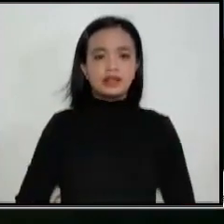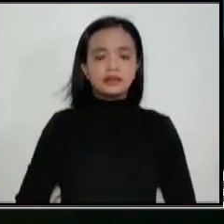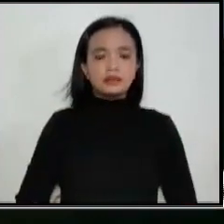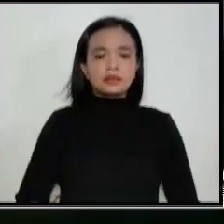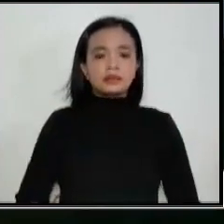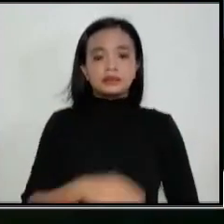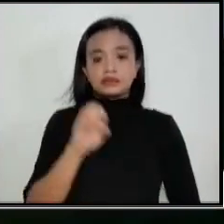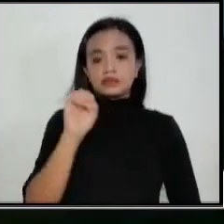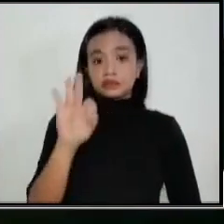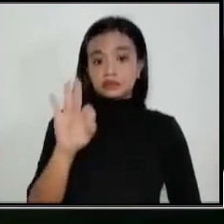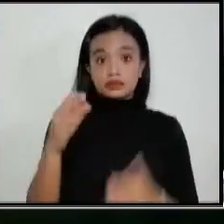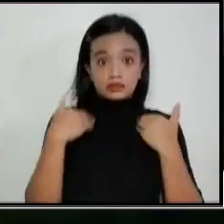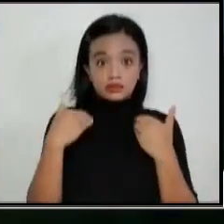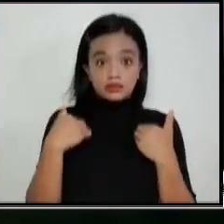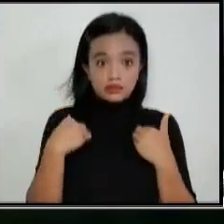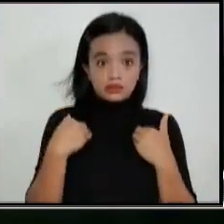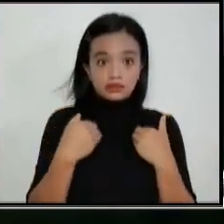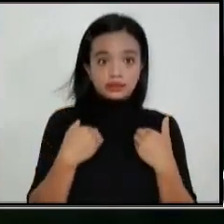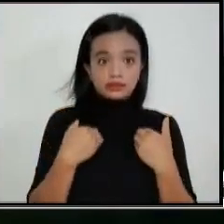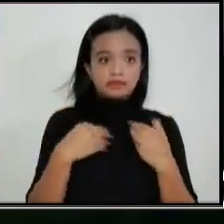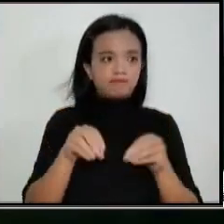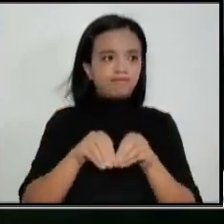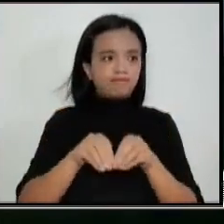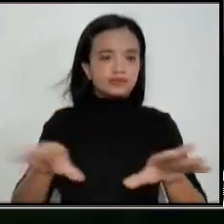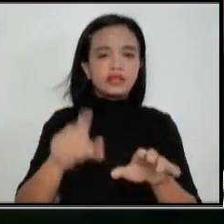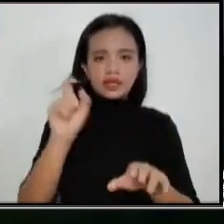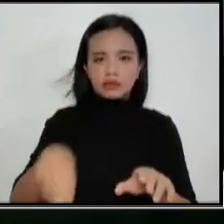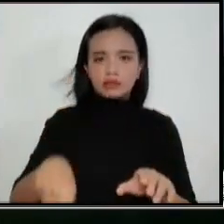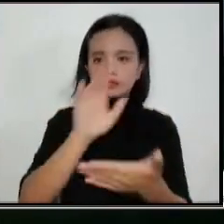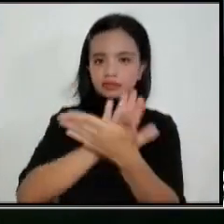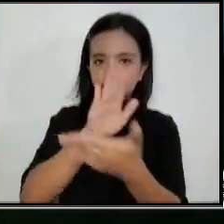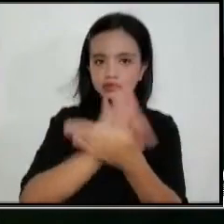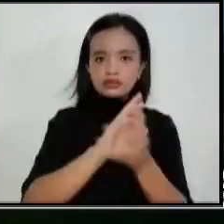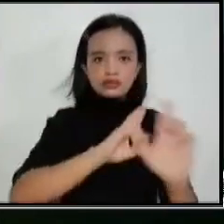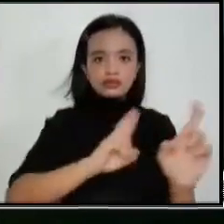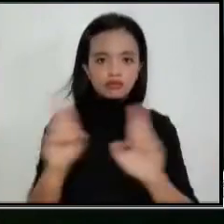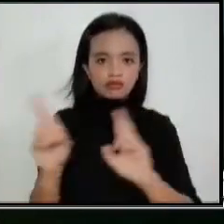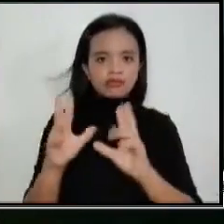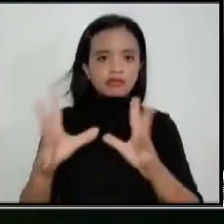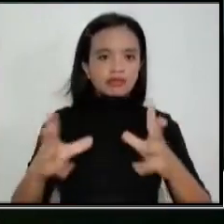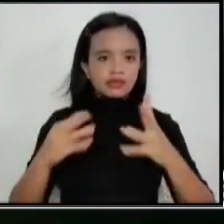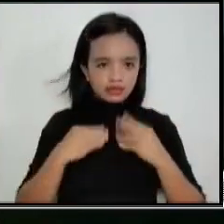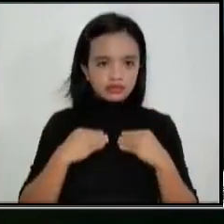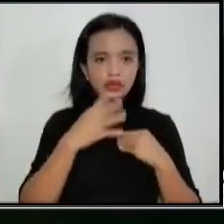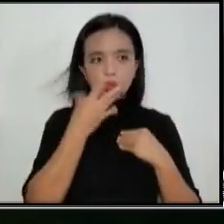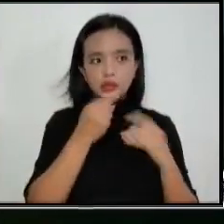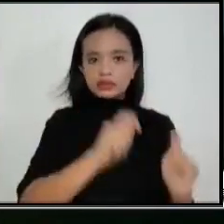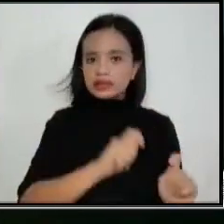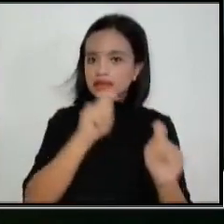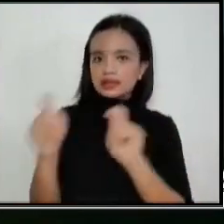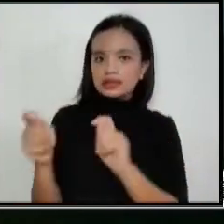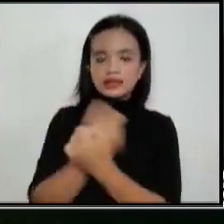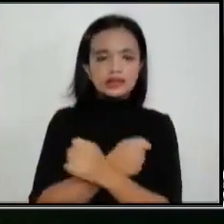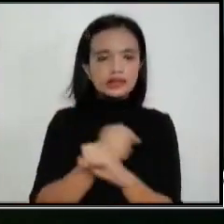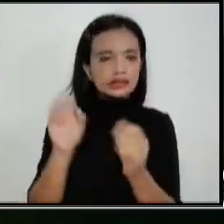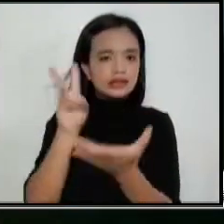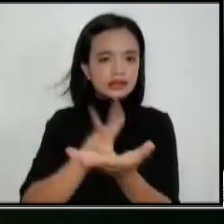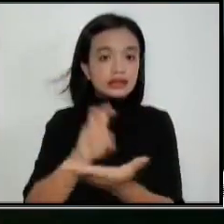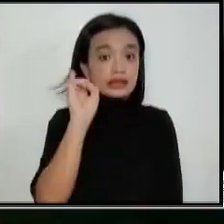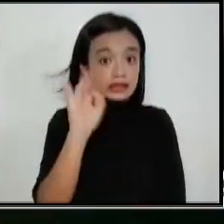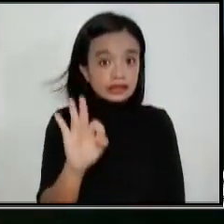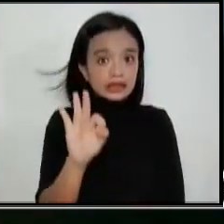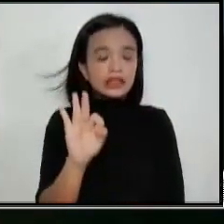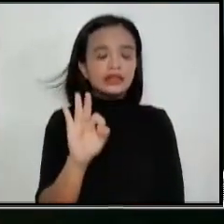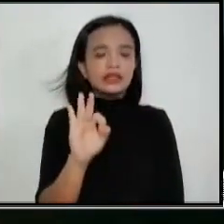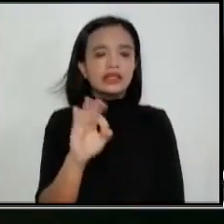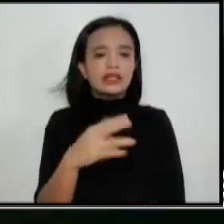magkaroon po ng deployment, dapat ready na po yung mga schools to accept mga evacuees if ever po sakali mang magkaroon ng